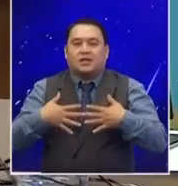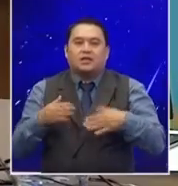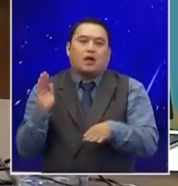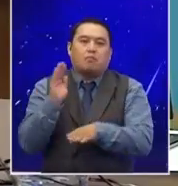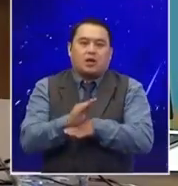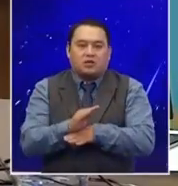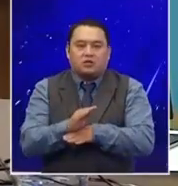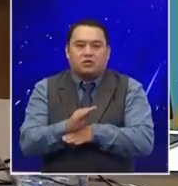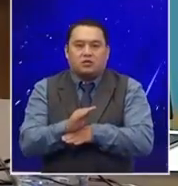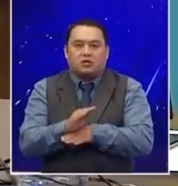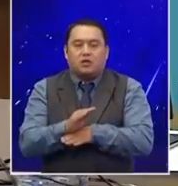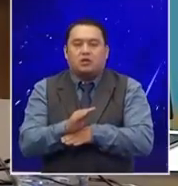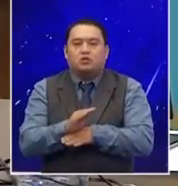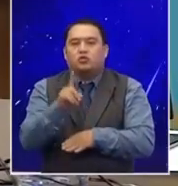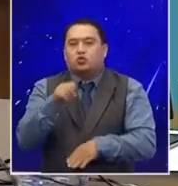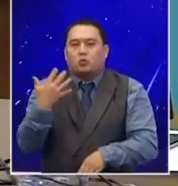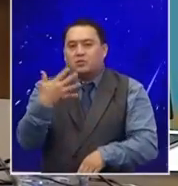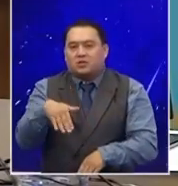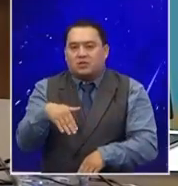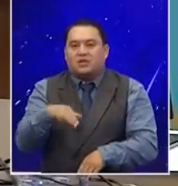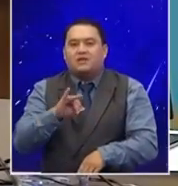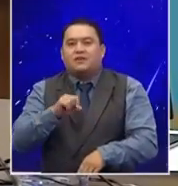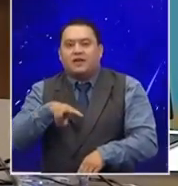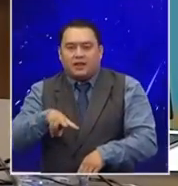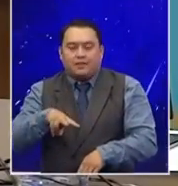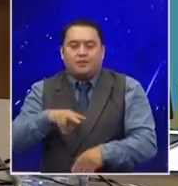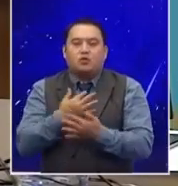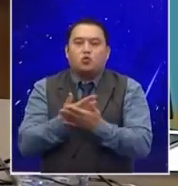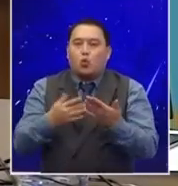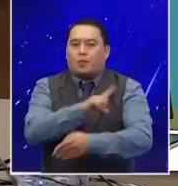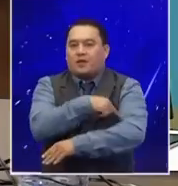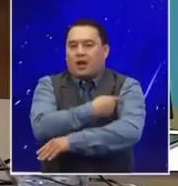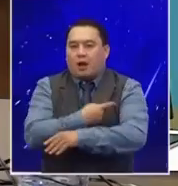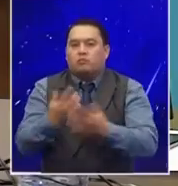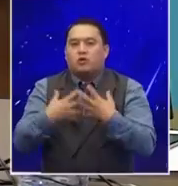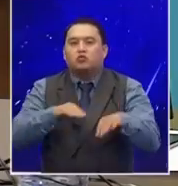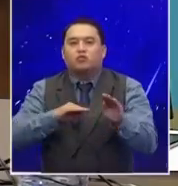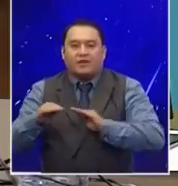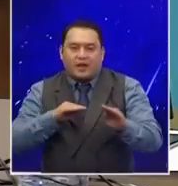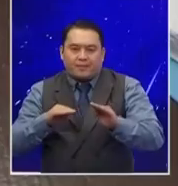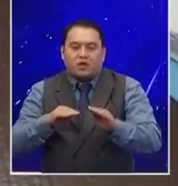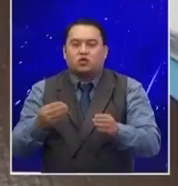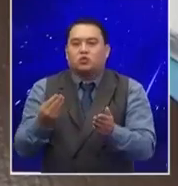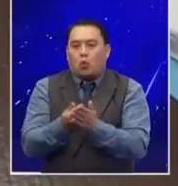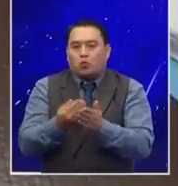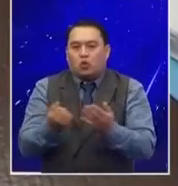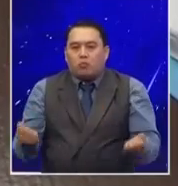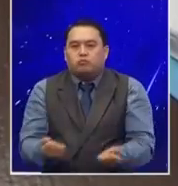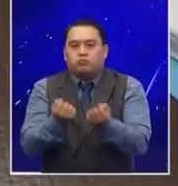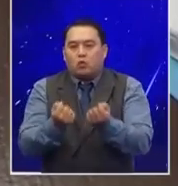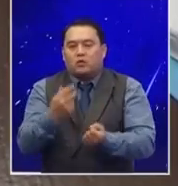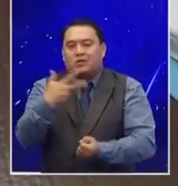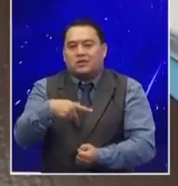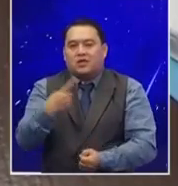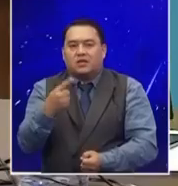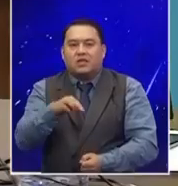к существующим. 150 ИВЛов и другое медоборудование. Кроме того, за счет спонсорской помощи получен